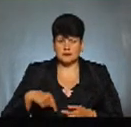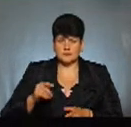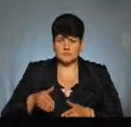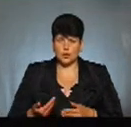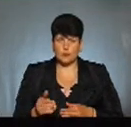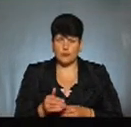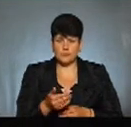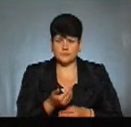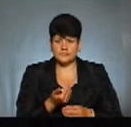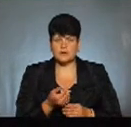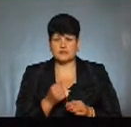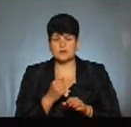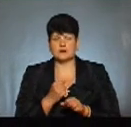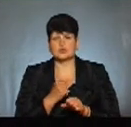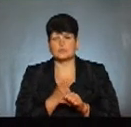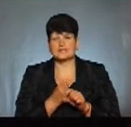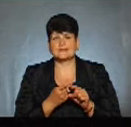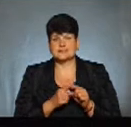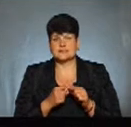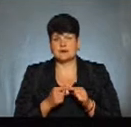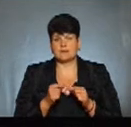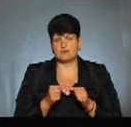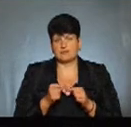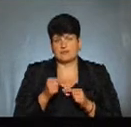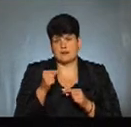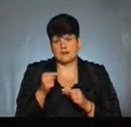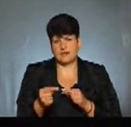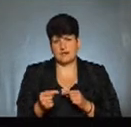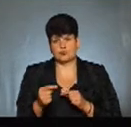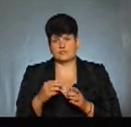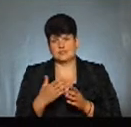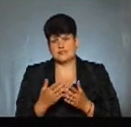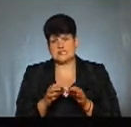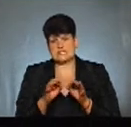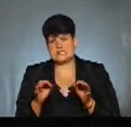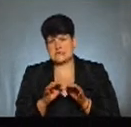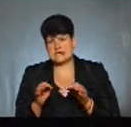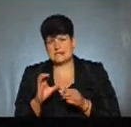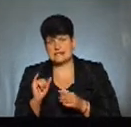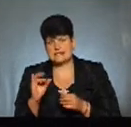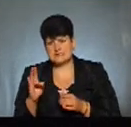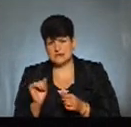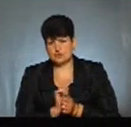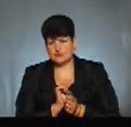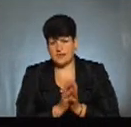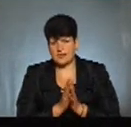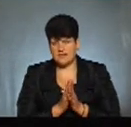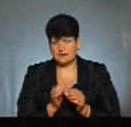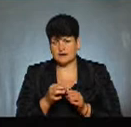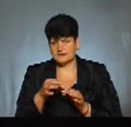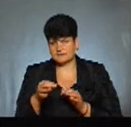робити це подалі від займистих речовин, від скирт сіна, від сухостою, від сухої трави, щоб вогонь не